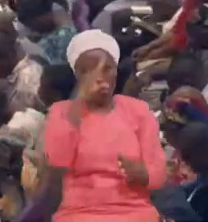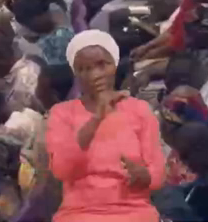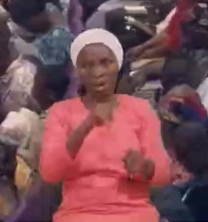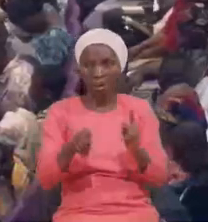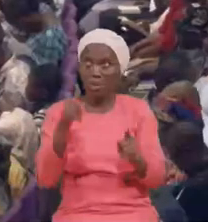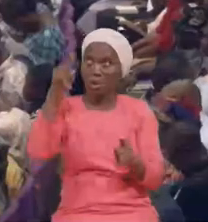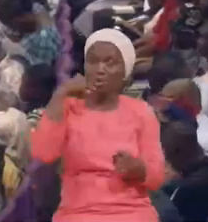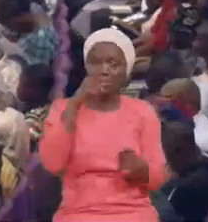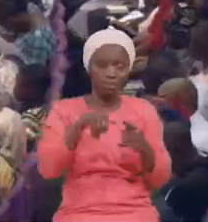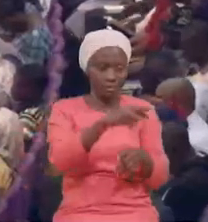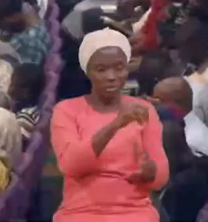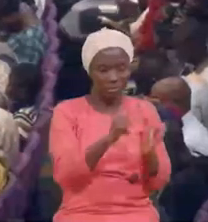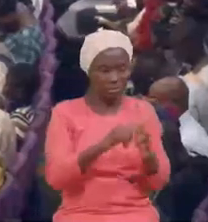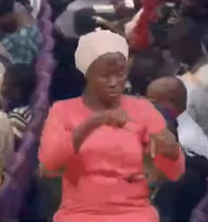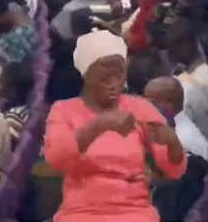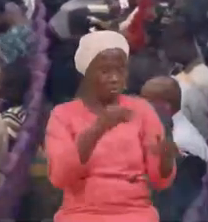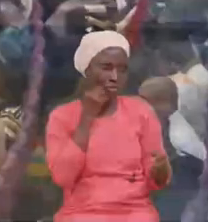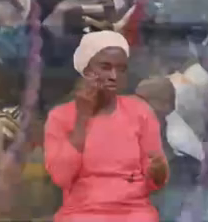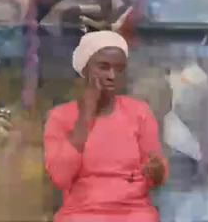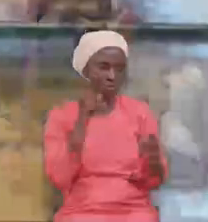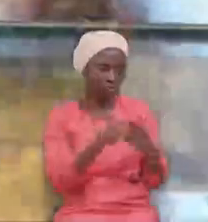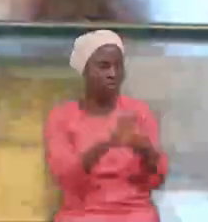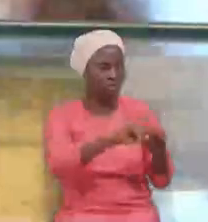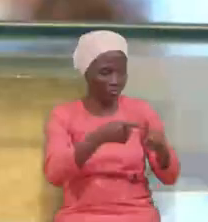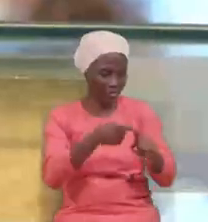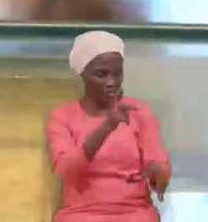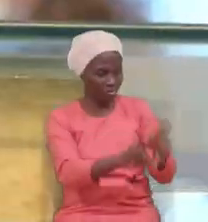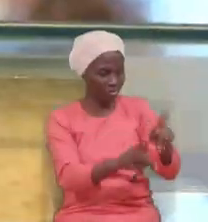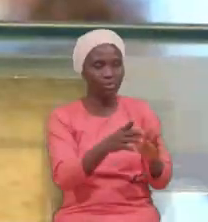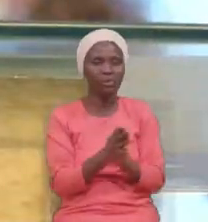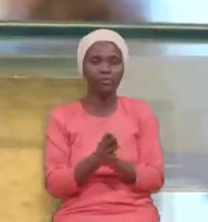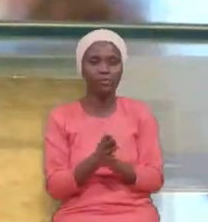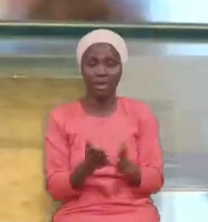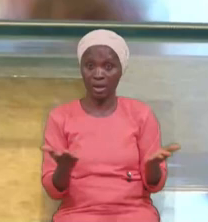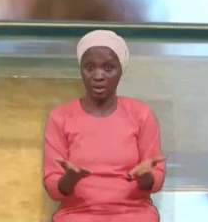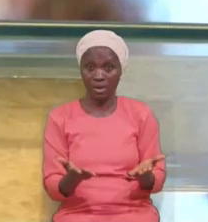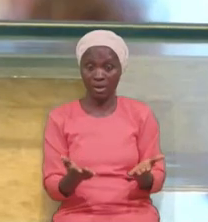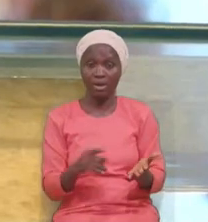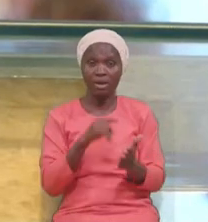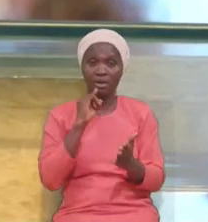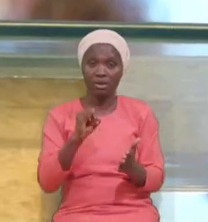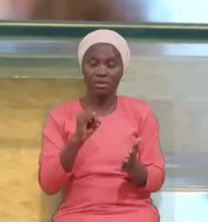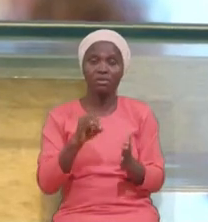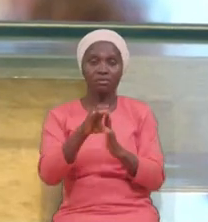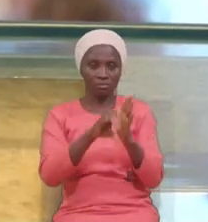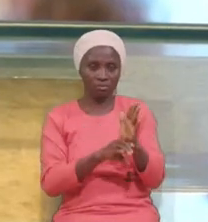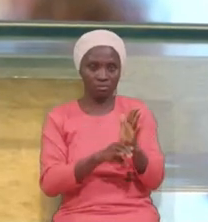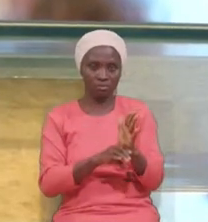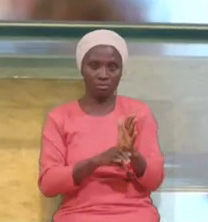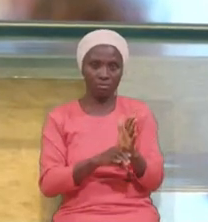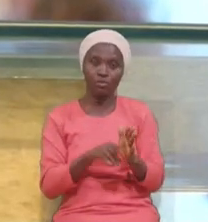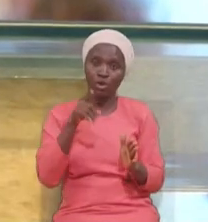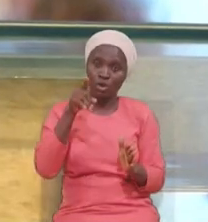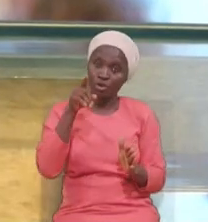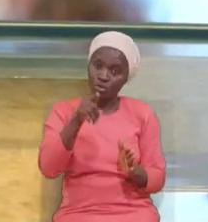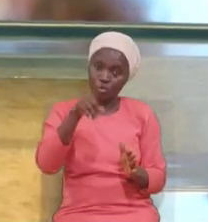il lui dit, va dans ta maison. Voici le commandement. Vous devez savoir